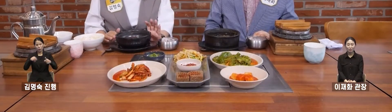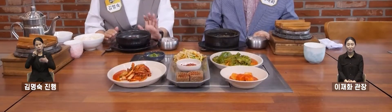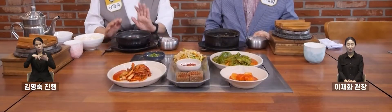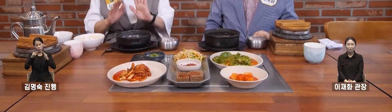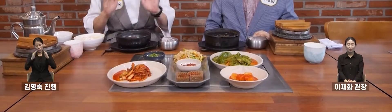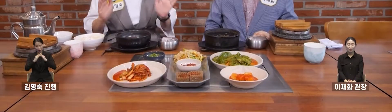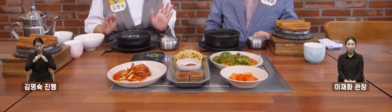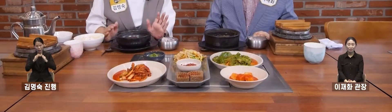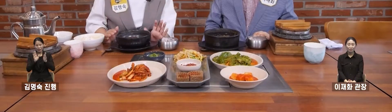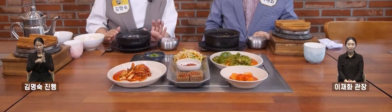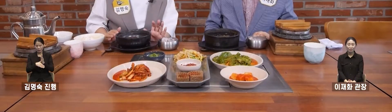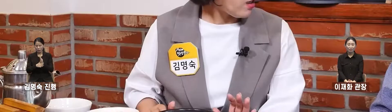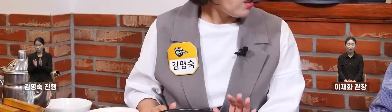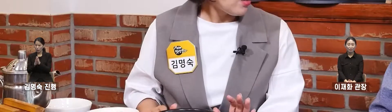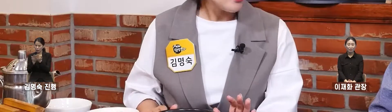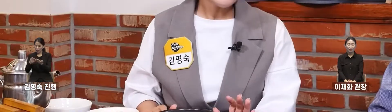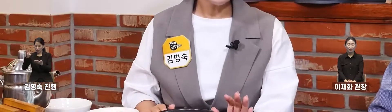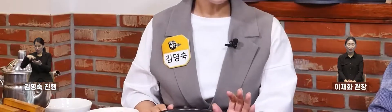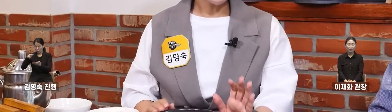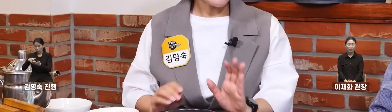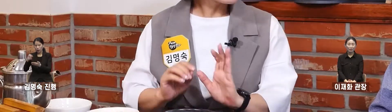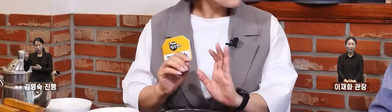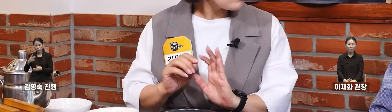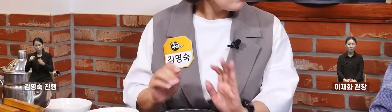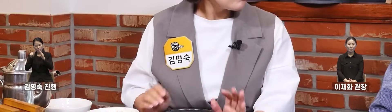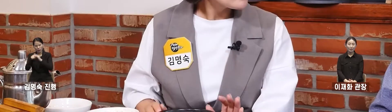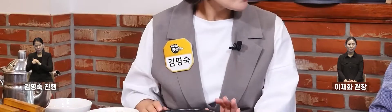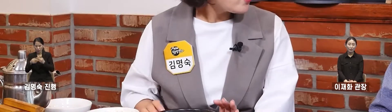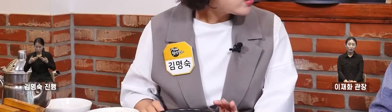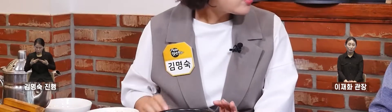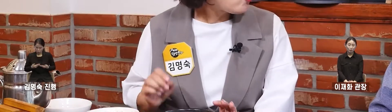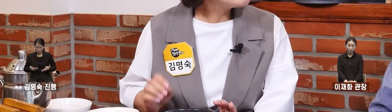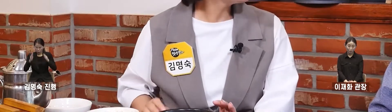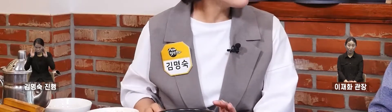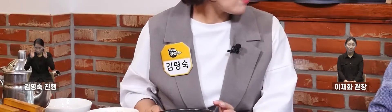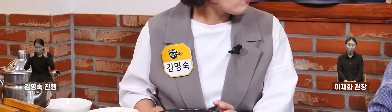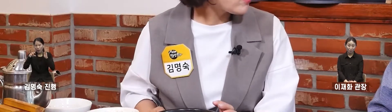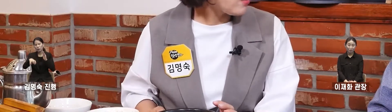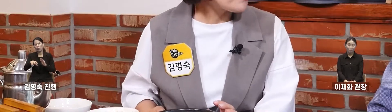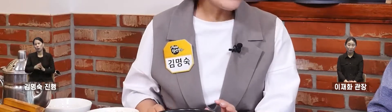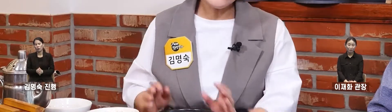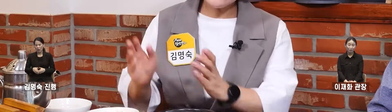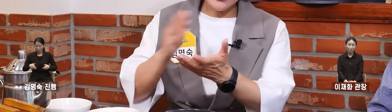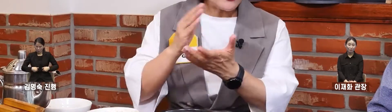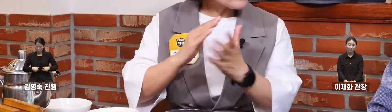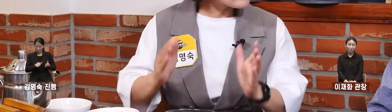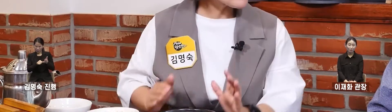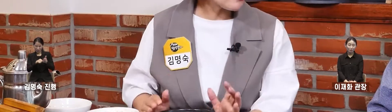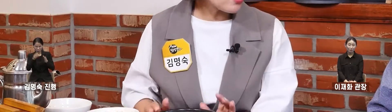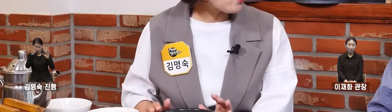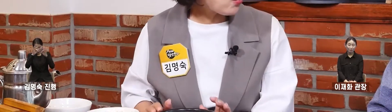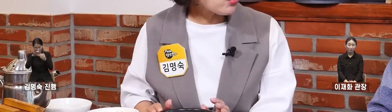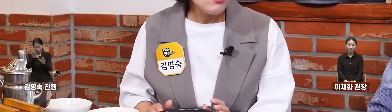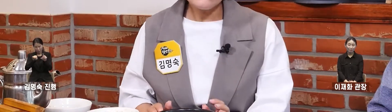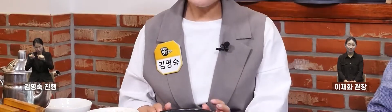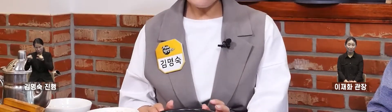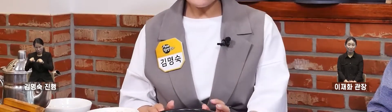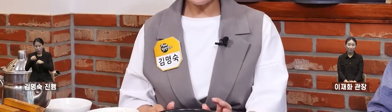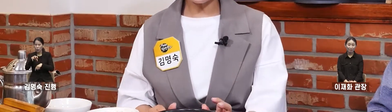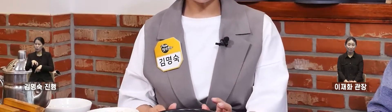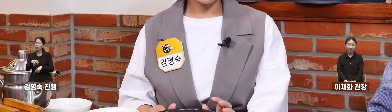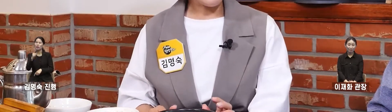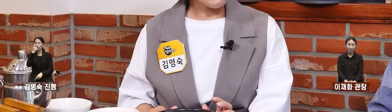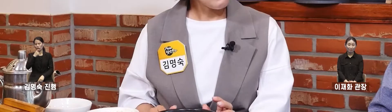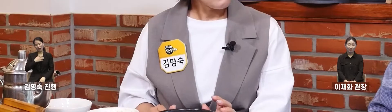하면 저희들이 뭐 책을 읽거나 아니면 또 가서 조용히 공부를 하거나 필요한 자료들을 찾아보고